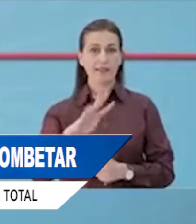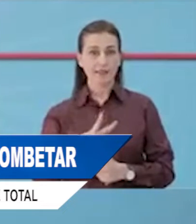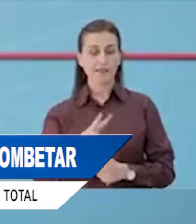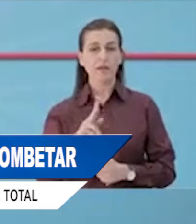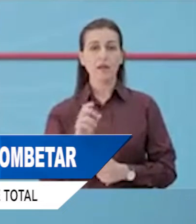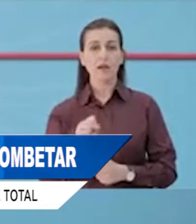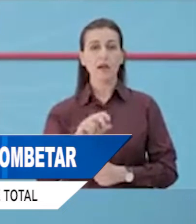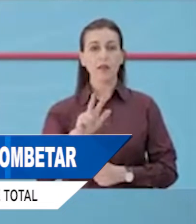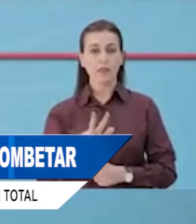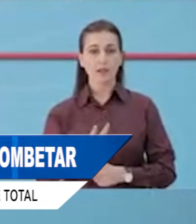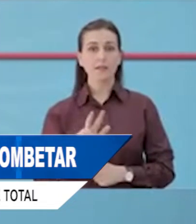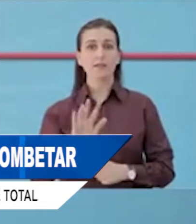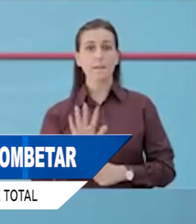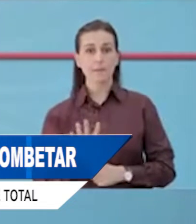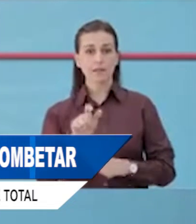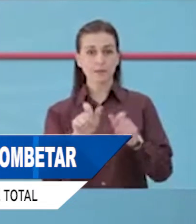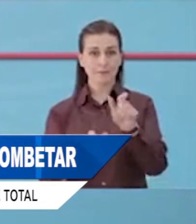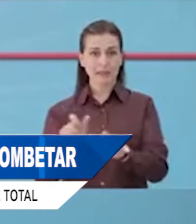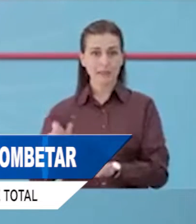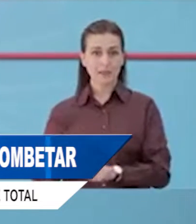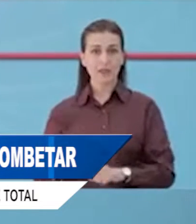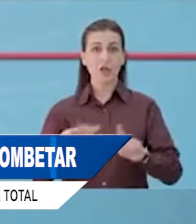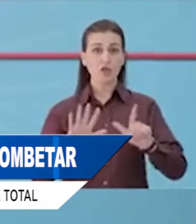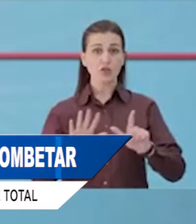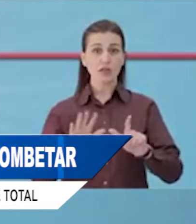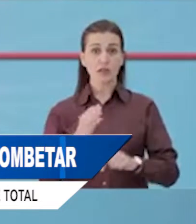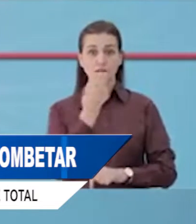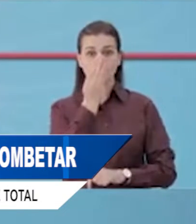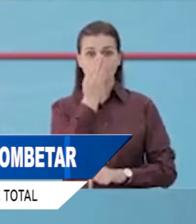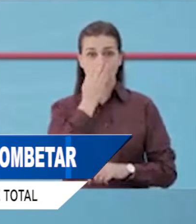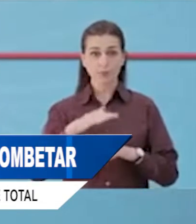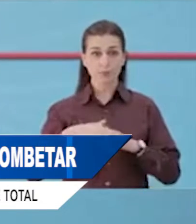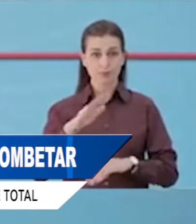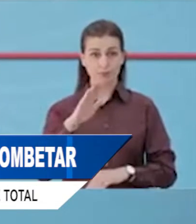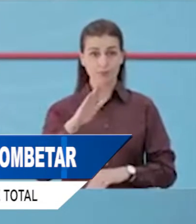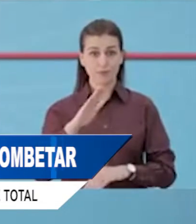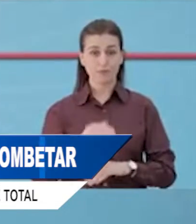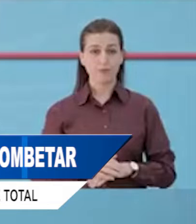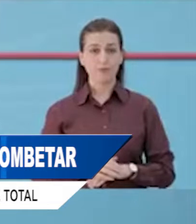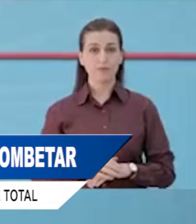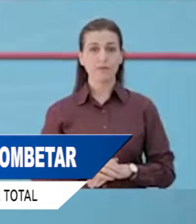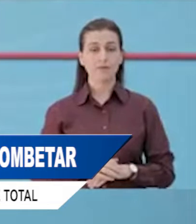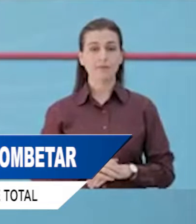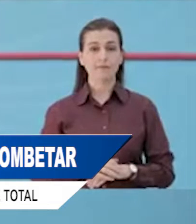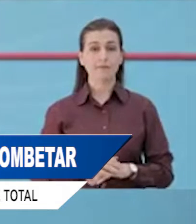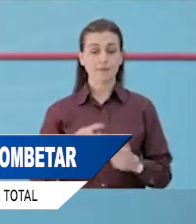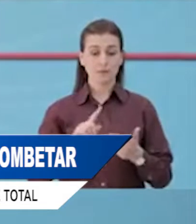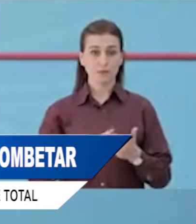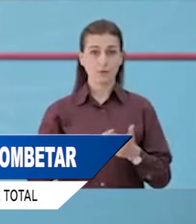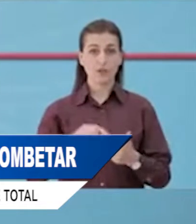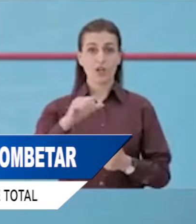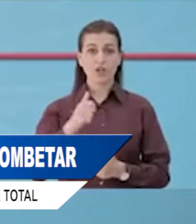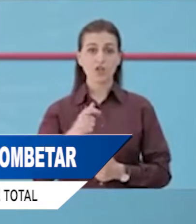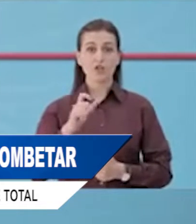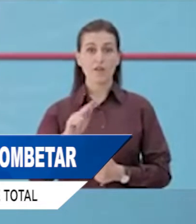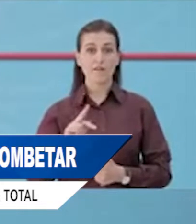aktualisht janë 35 të shtruar, 7 prej të cilve janë në terapi intensive. Ndërsa në spitalin